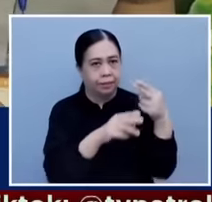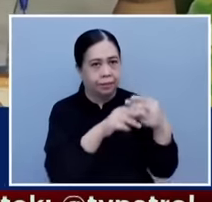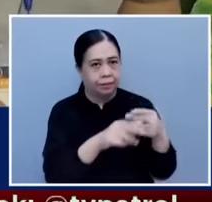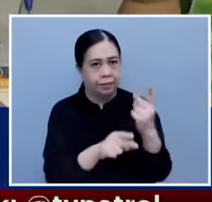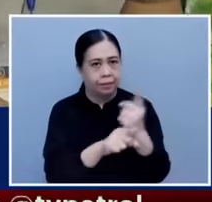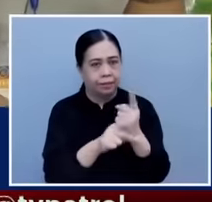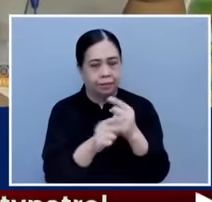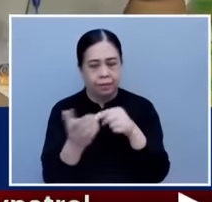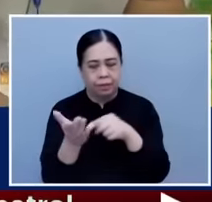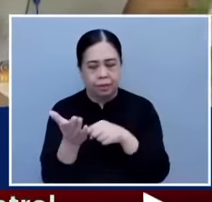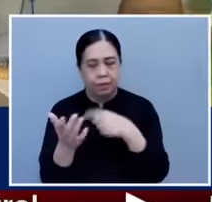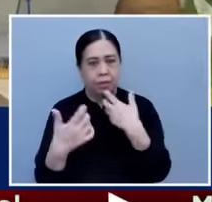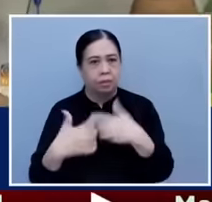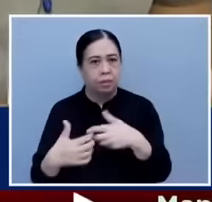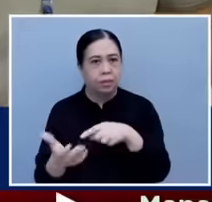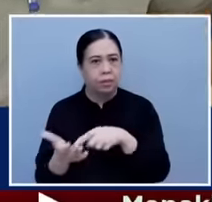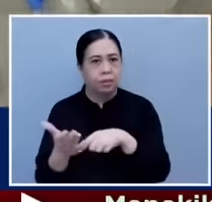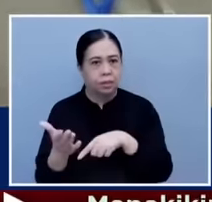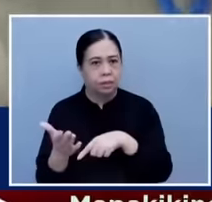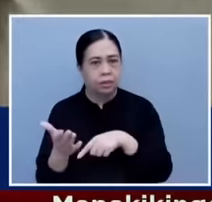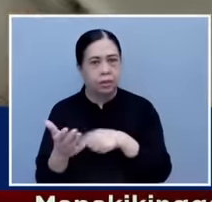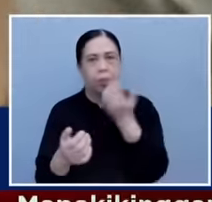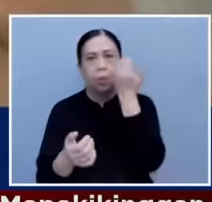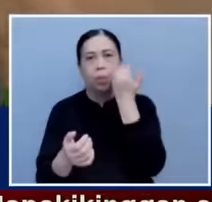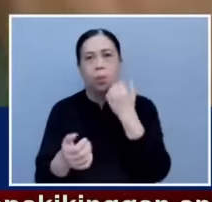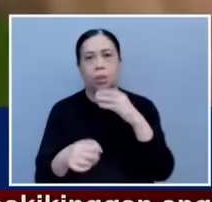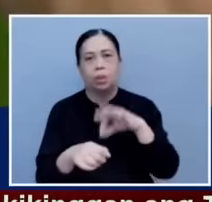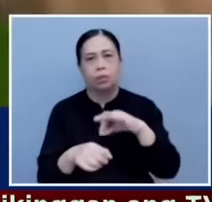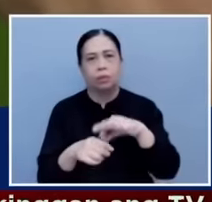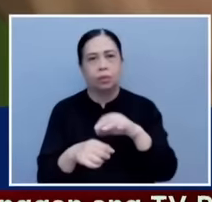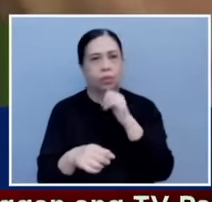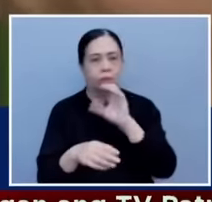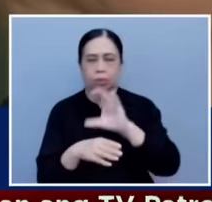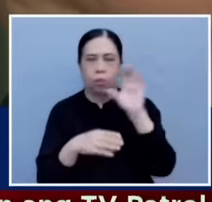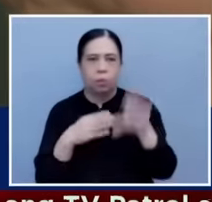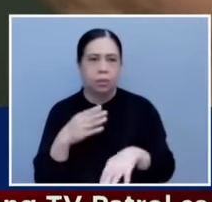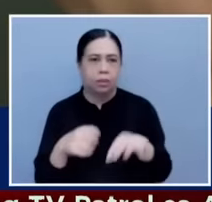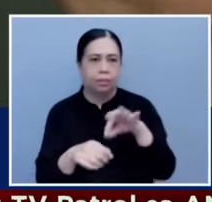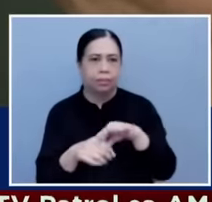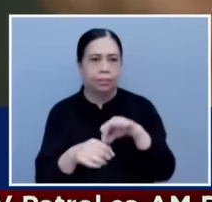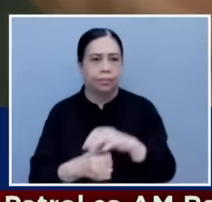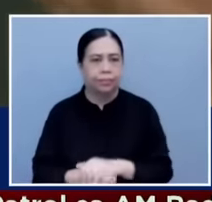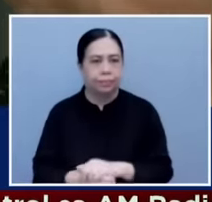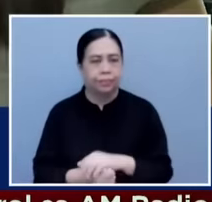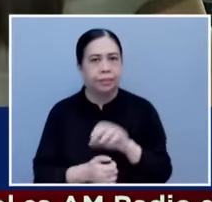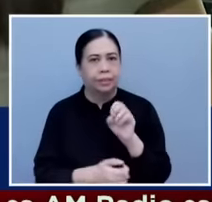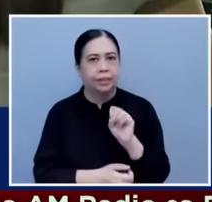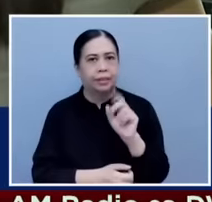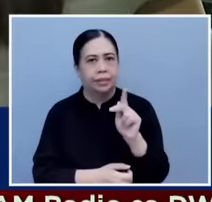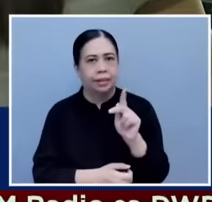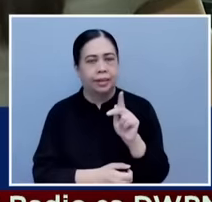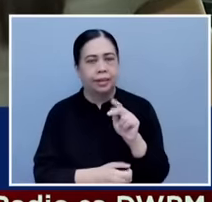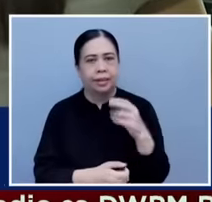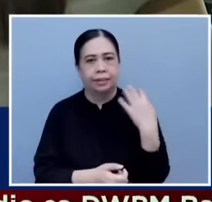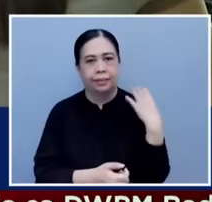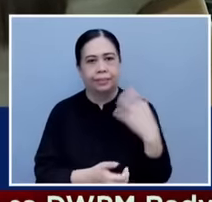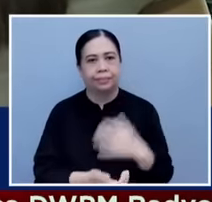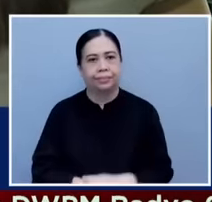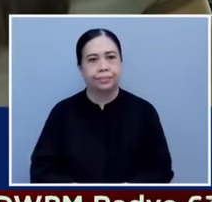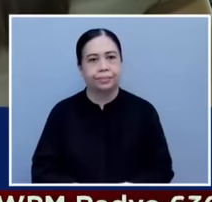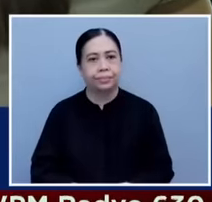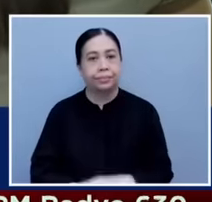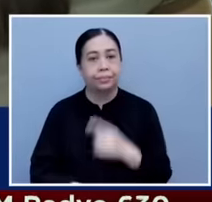na-detect din ng machine na undervote na hindi kumpleto yung binoto ko sa SK kagawad. Sabi ng